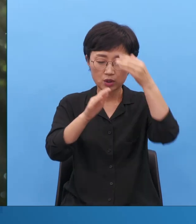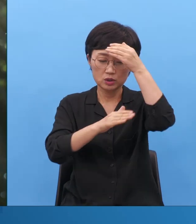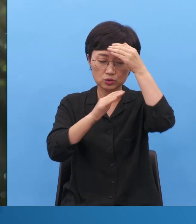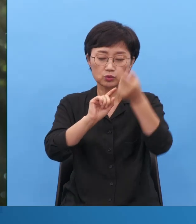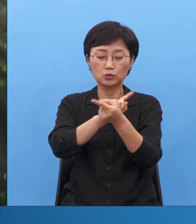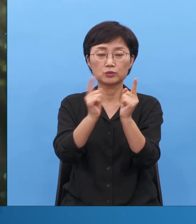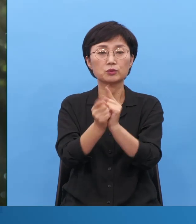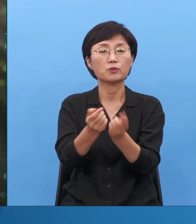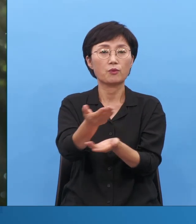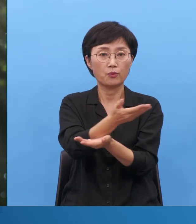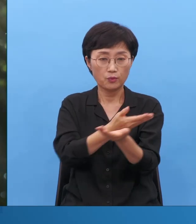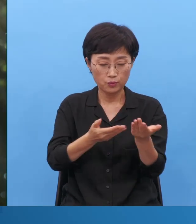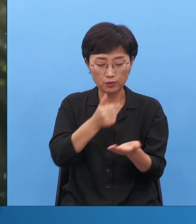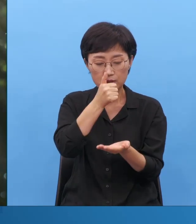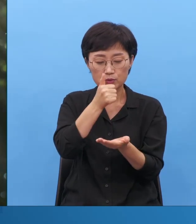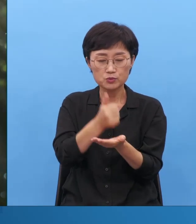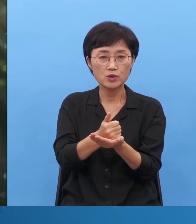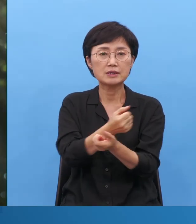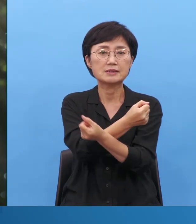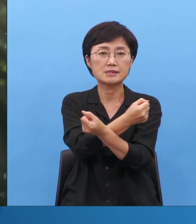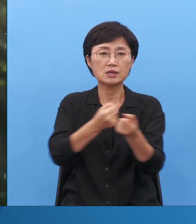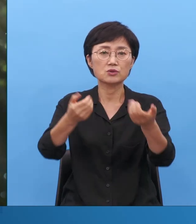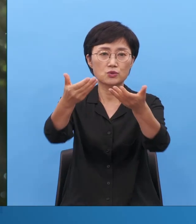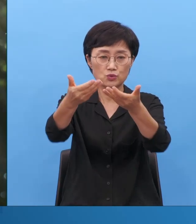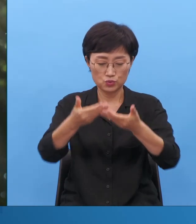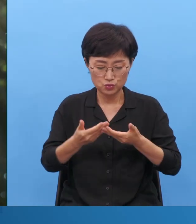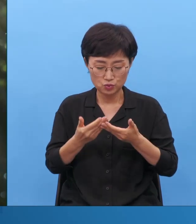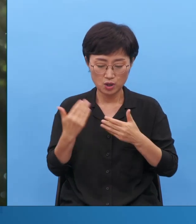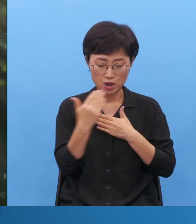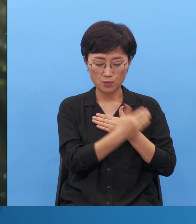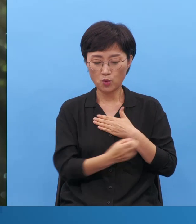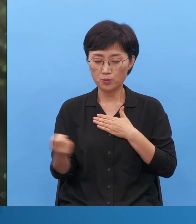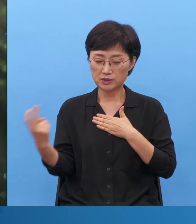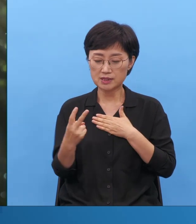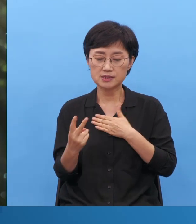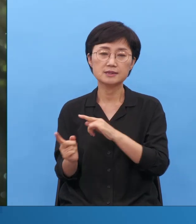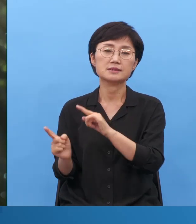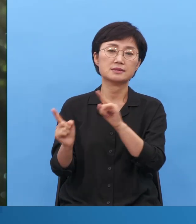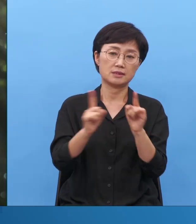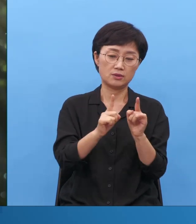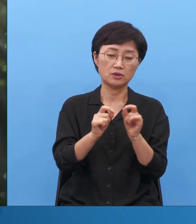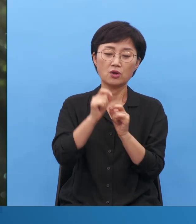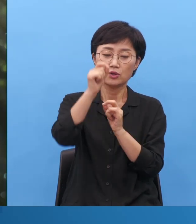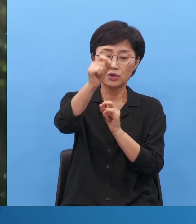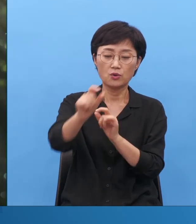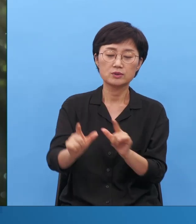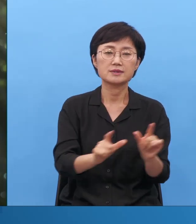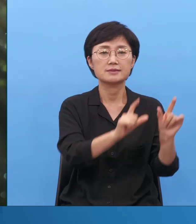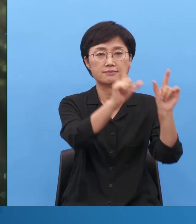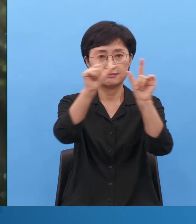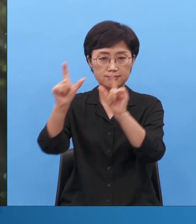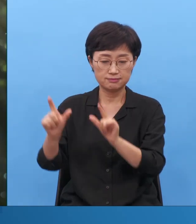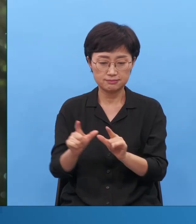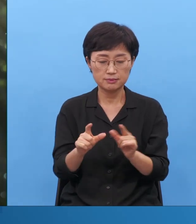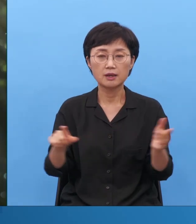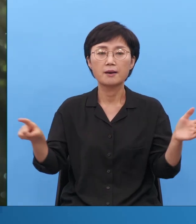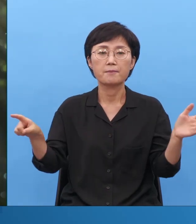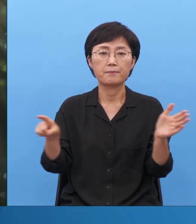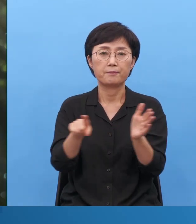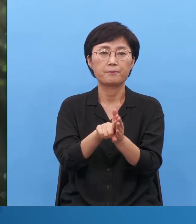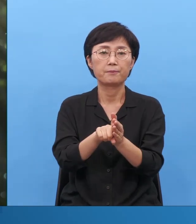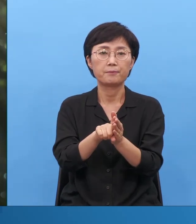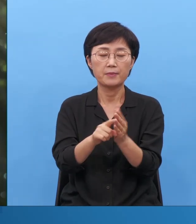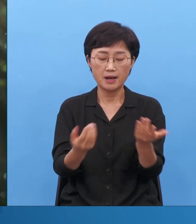순도가 수를 드는 것과 죄를 사하여 주신 것과 몸이 달선 것과 영원히 사는